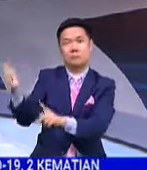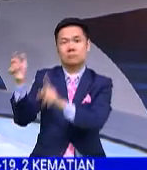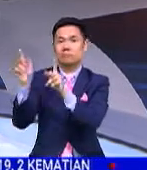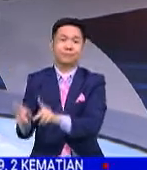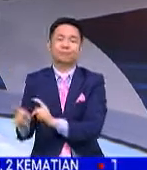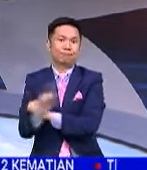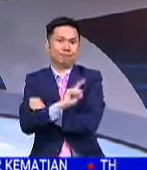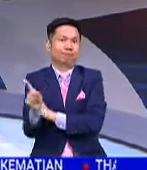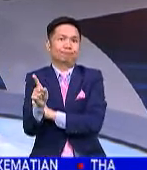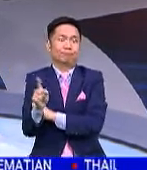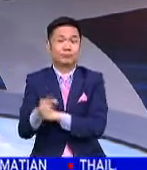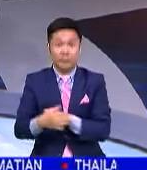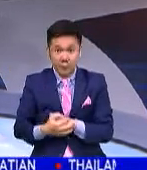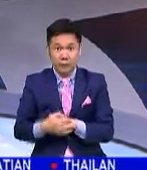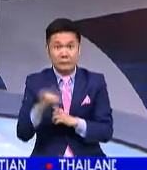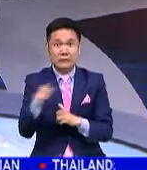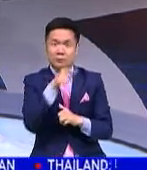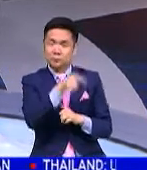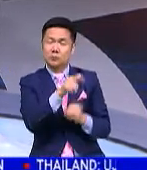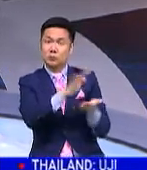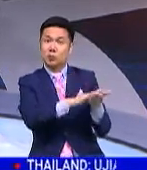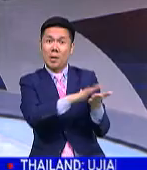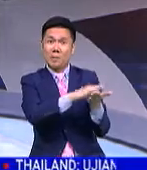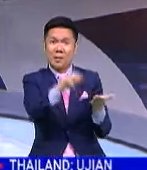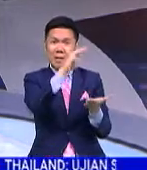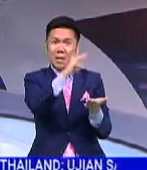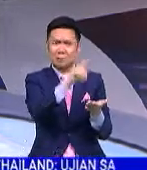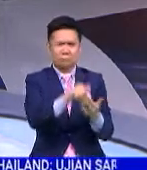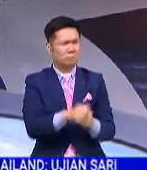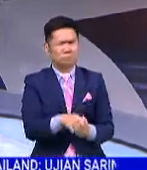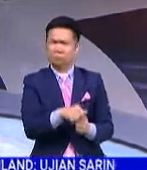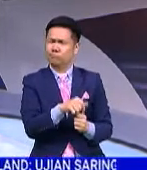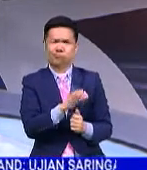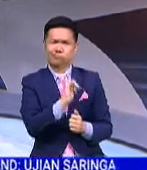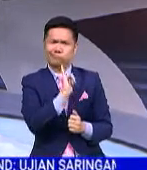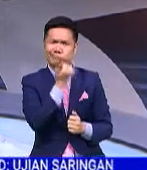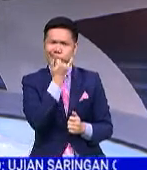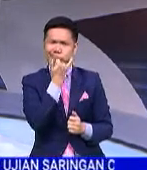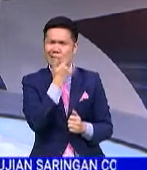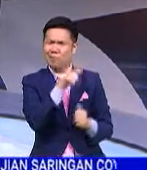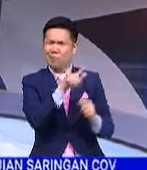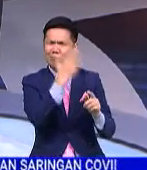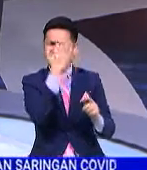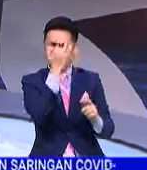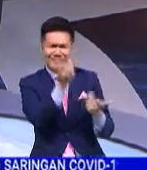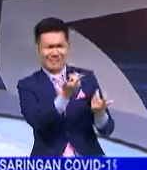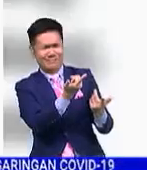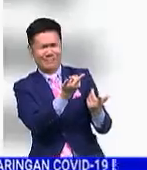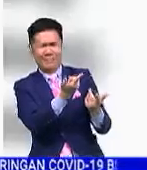melihat yang kalian tersebut mereka oleh pihak sekolah berkenaan ada tidak wajar dan terkebelakang